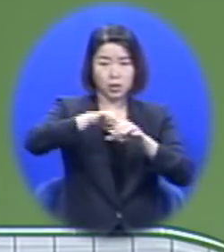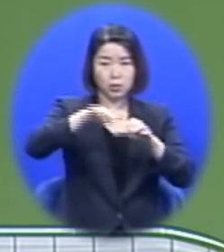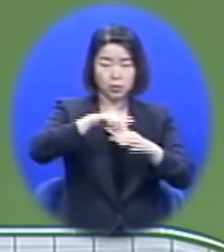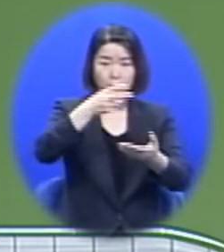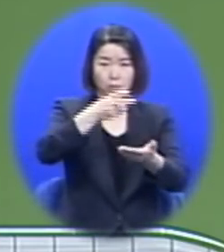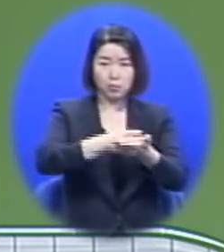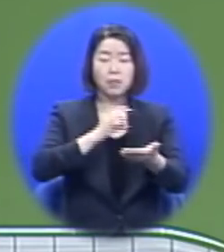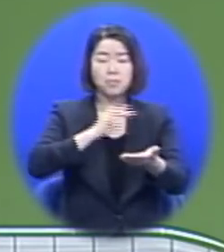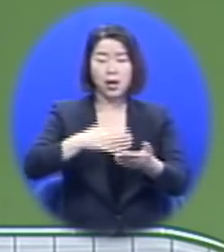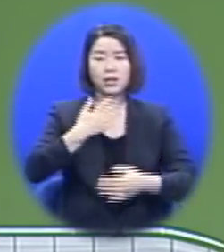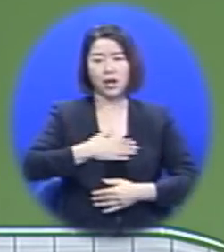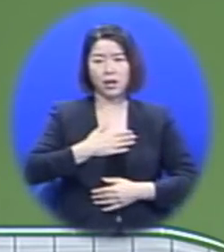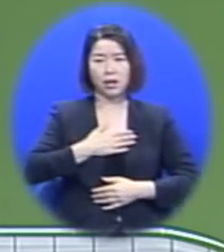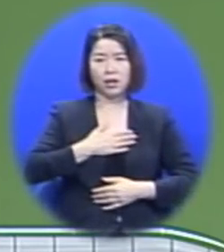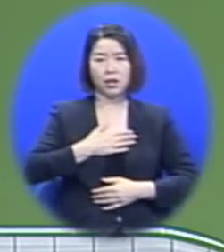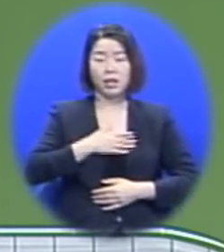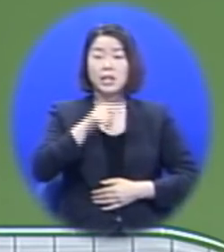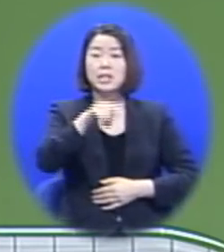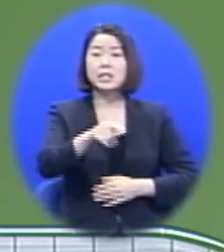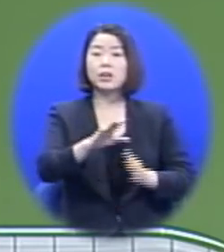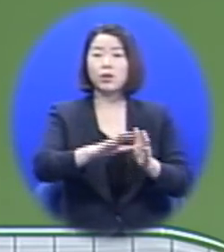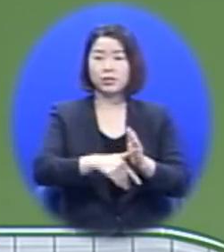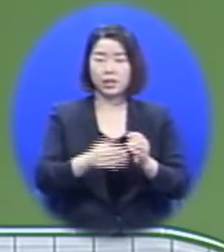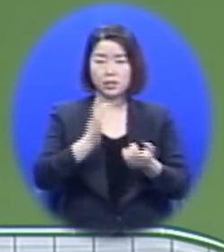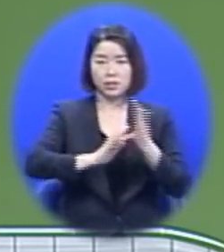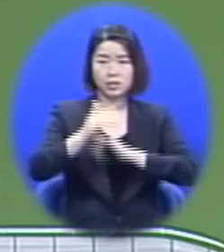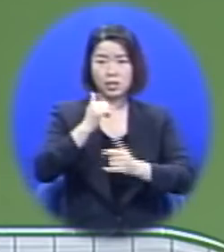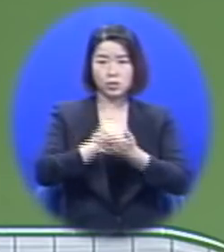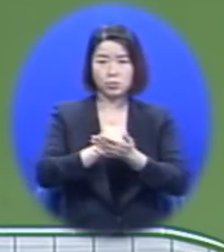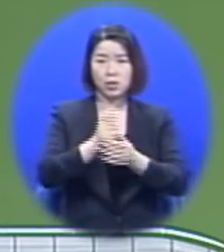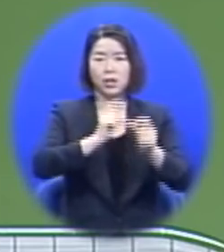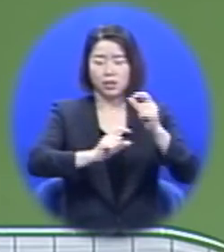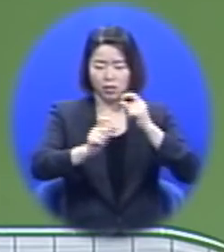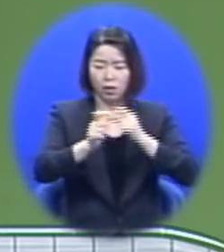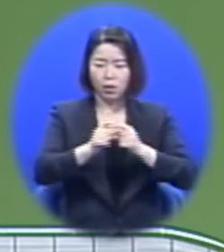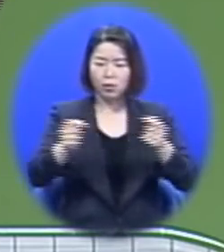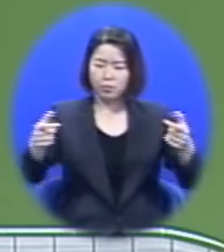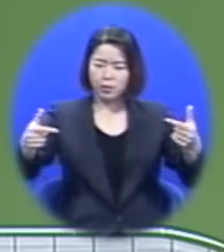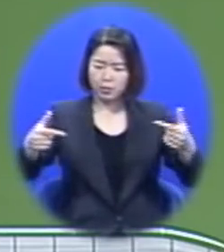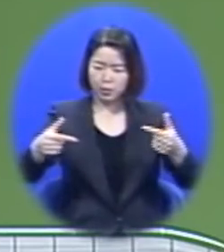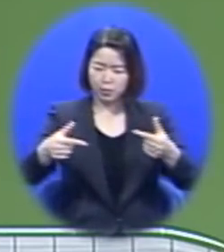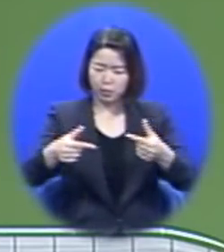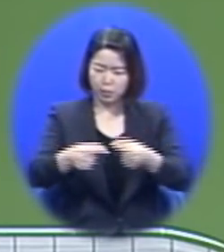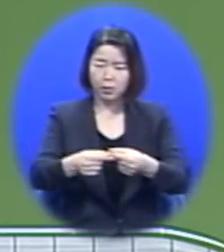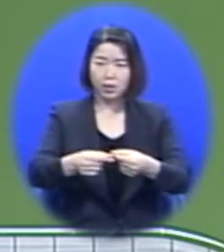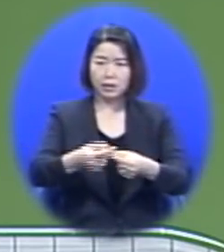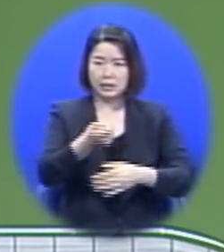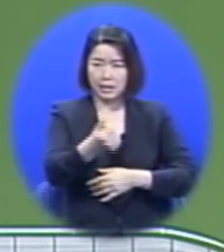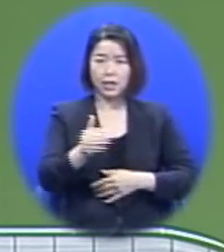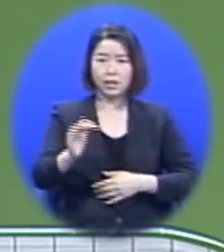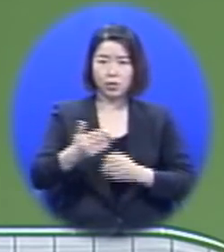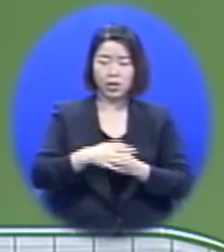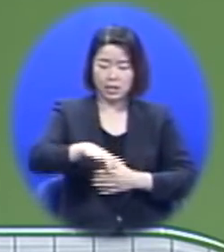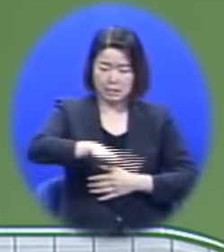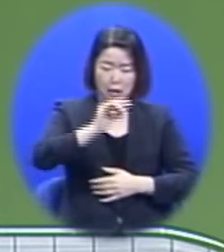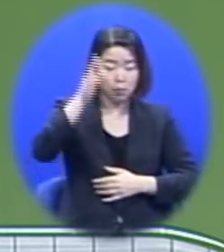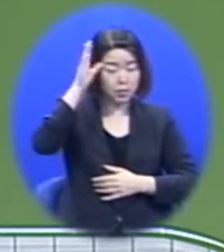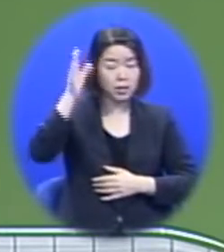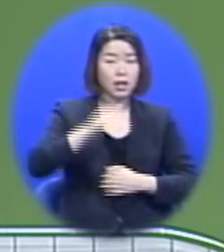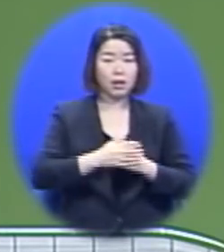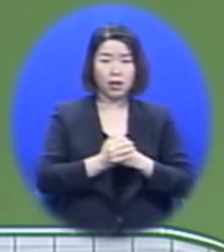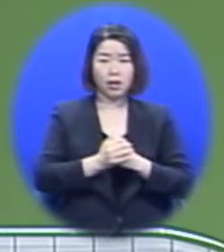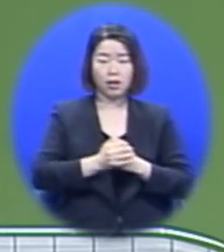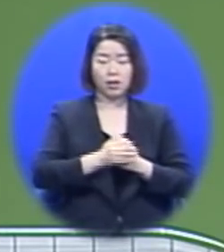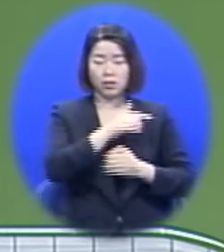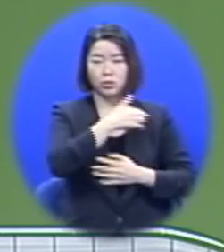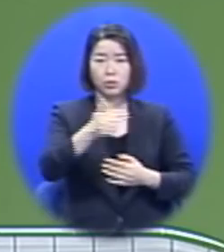거예요. 이런 경우에는 예수님은 점점점 작아집니다. 처음 기대가 차라리 커요. 세 가족 믿음이 제일